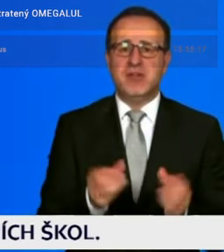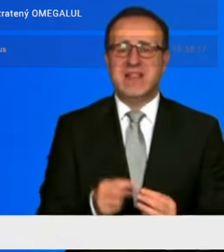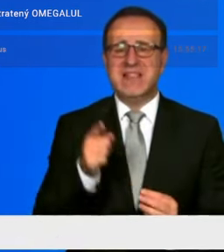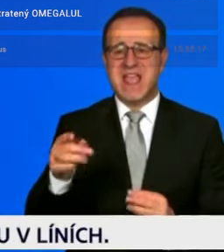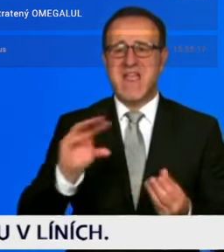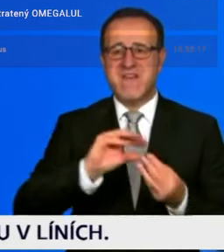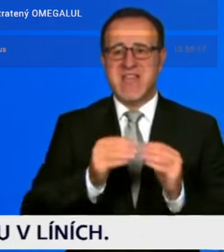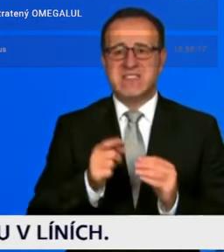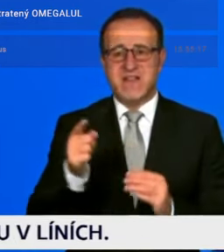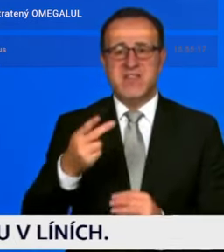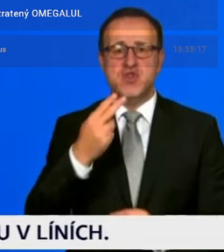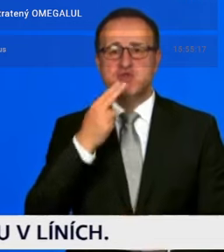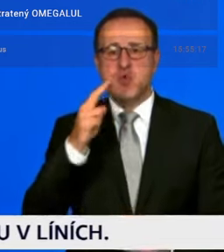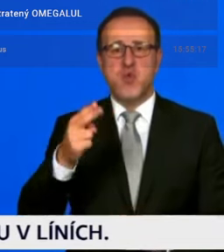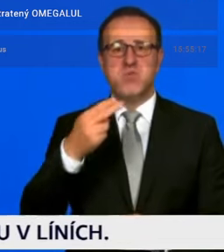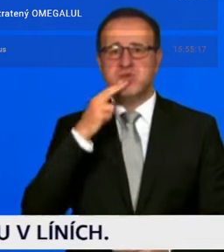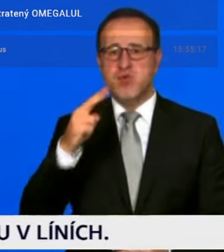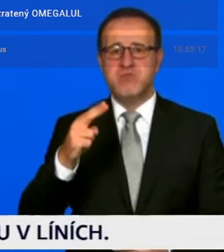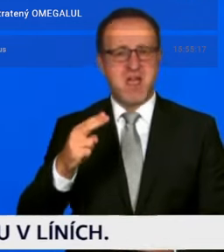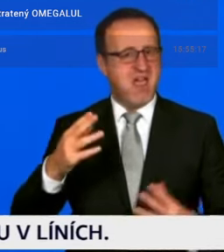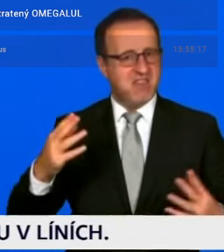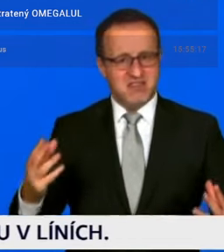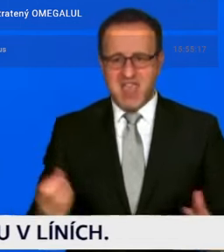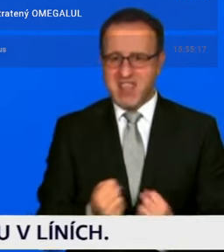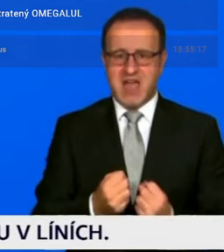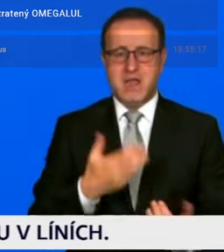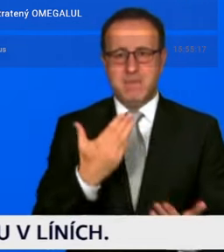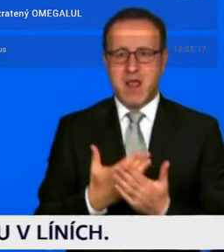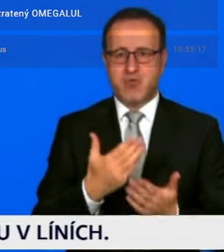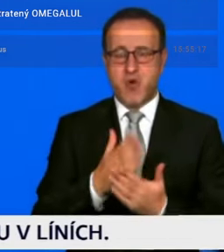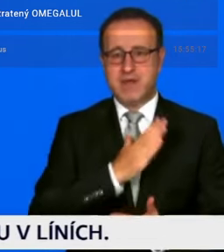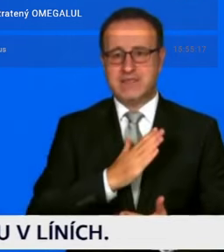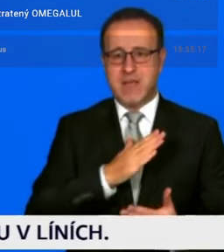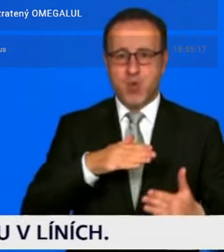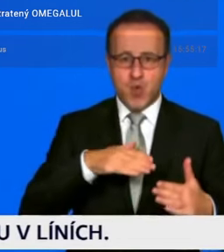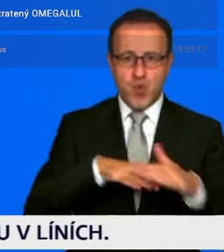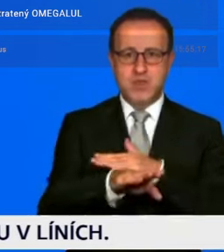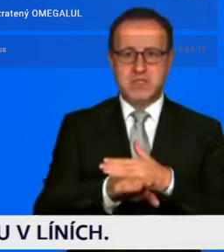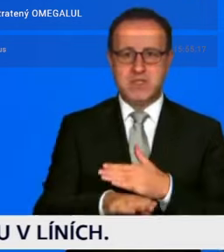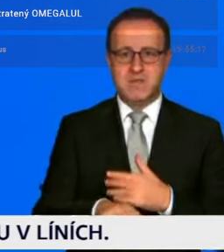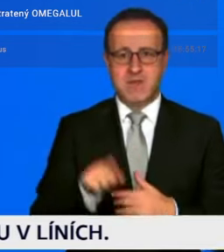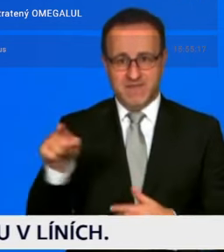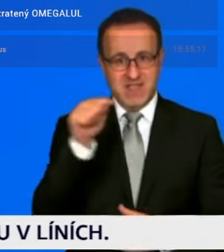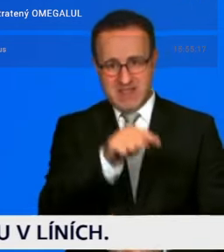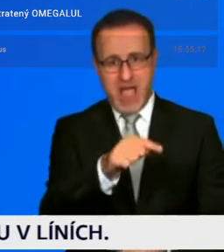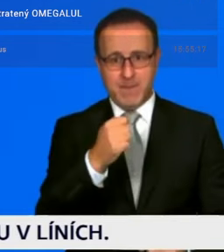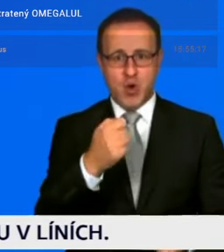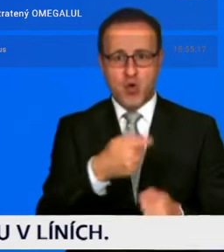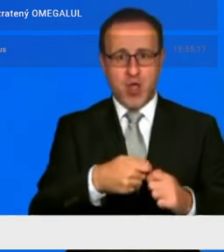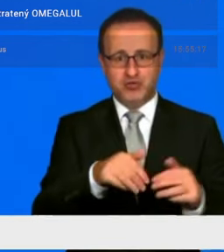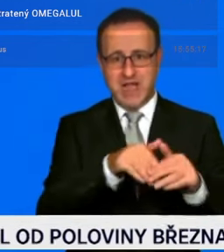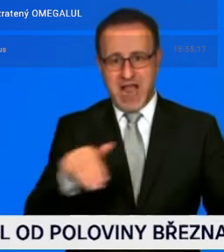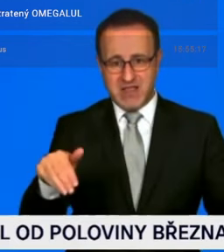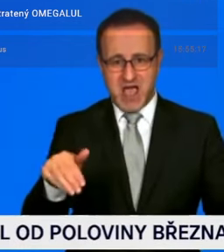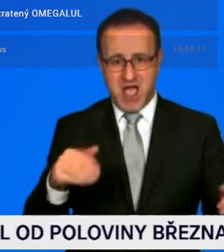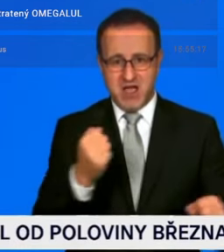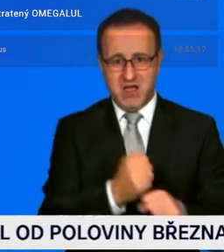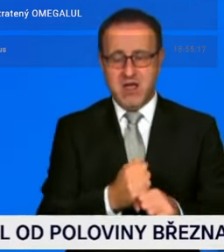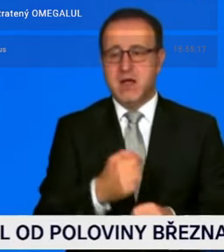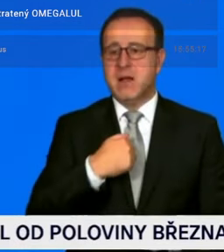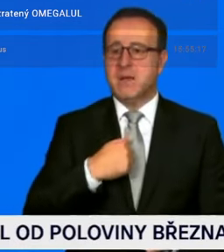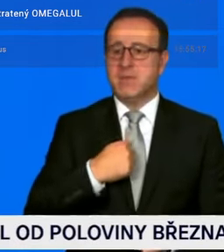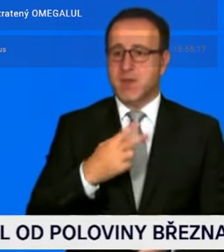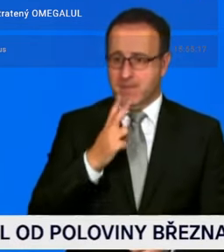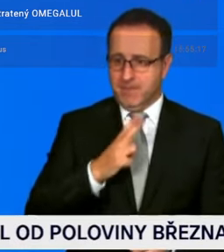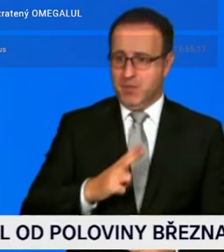ste nasľubovali a Nedarí sa vám Nedarí sa vám preto chcete ujsť tak aby Vy ste ich odtiaľ robili Takže na mňa sa prosím pýtajte Kľudne Ja vám budem